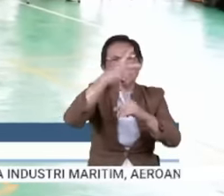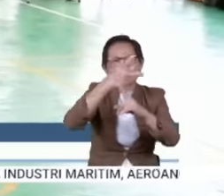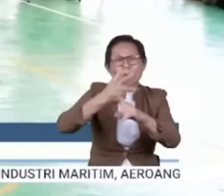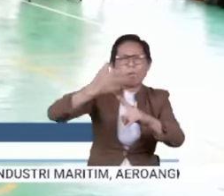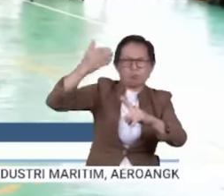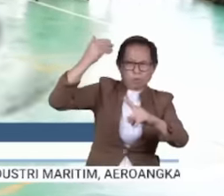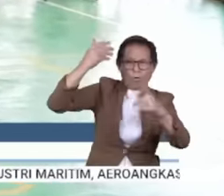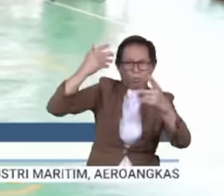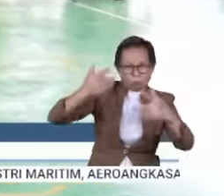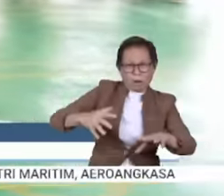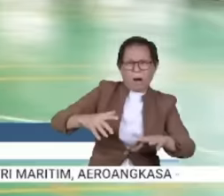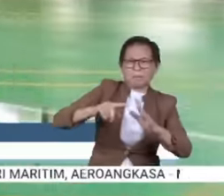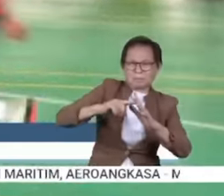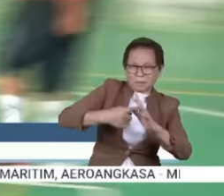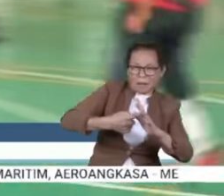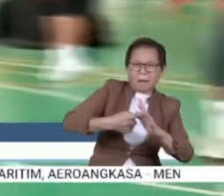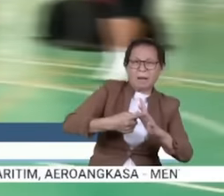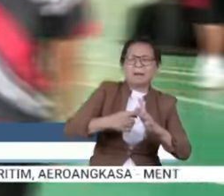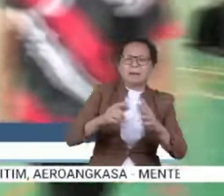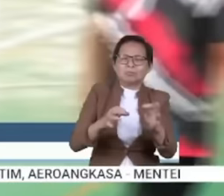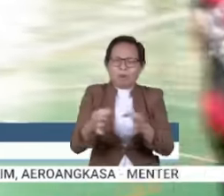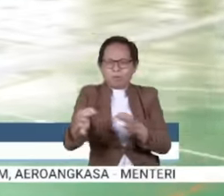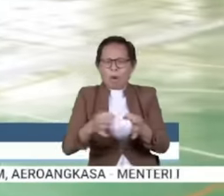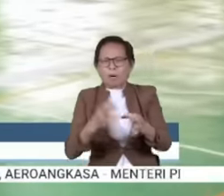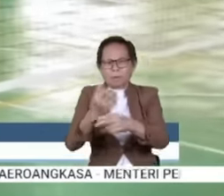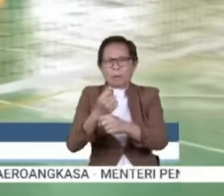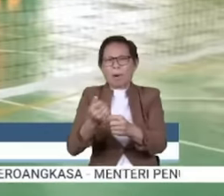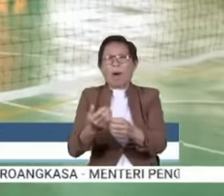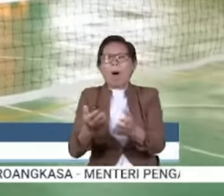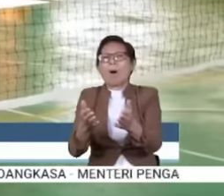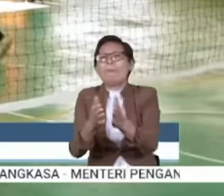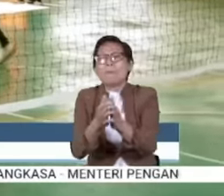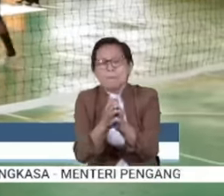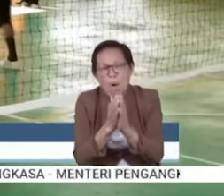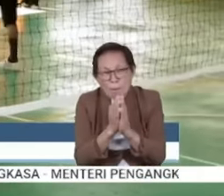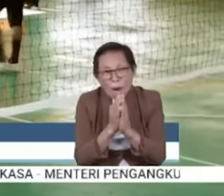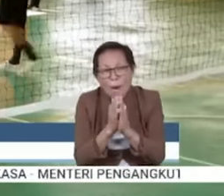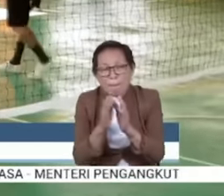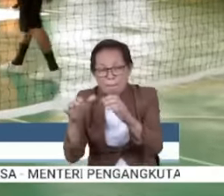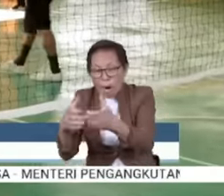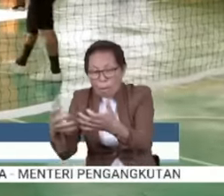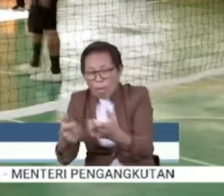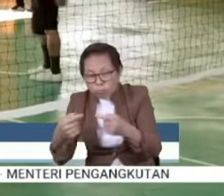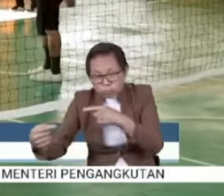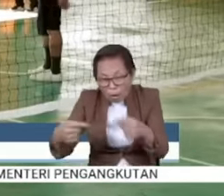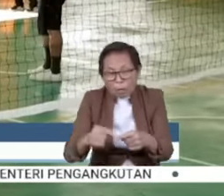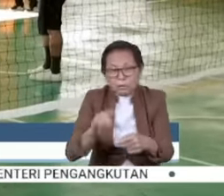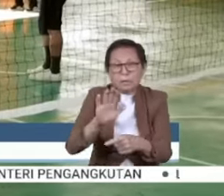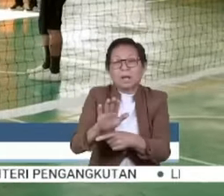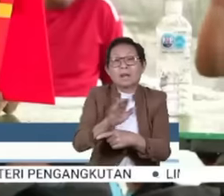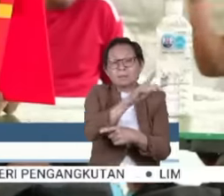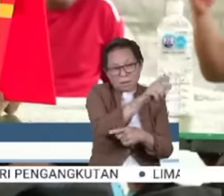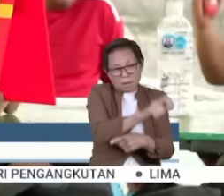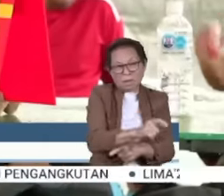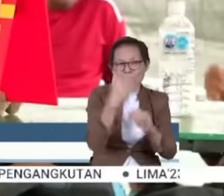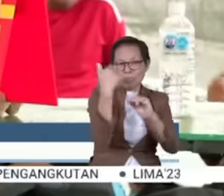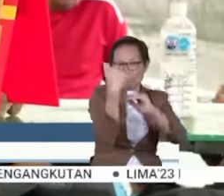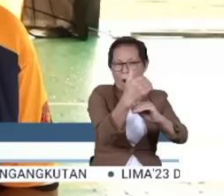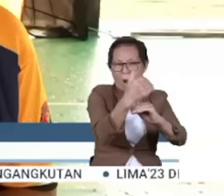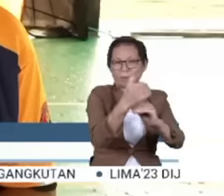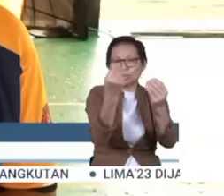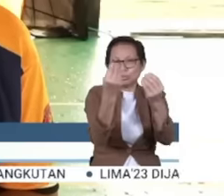bulan lepas jelasnya walaupun mendapat permintaan daripada pasukan yang ingin bertanding pihaknya terpaksa menghangatkan jumlah